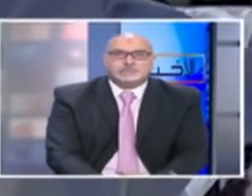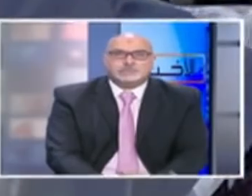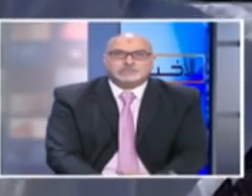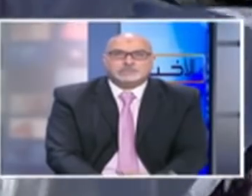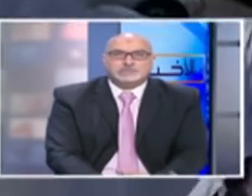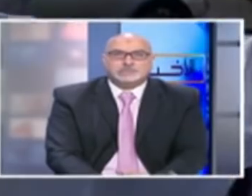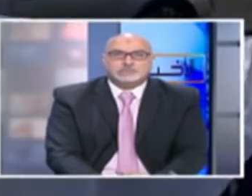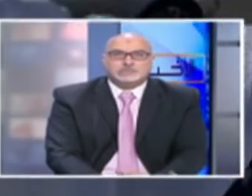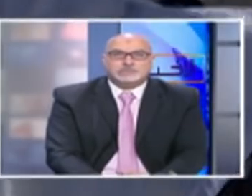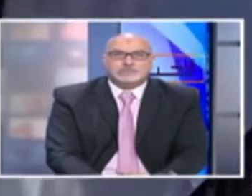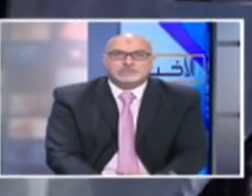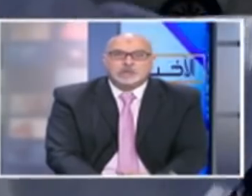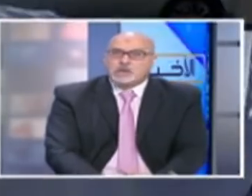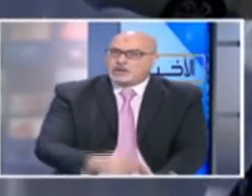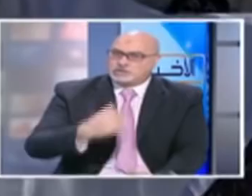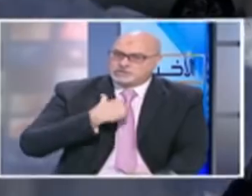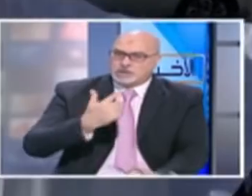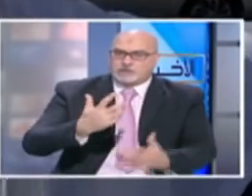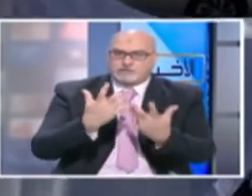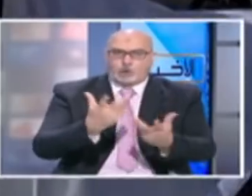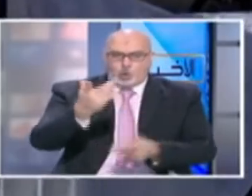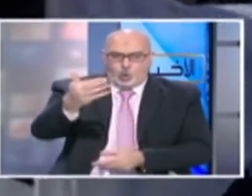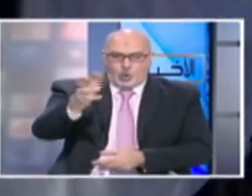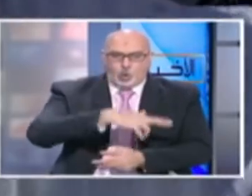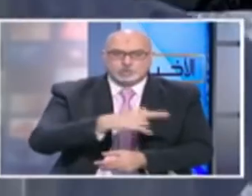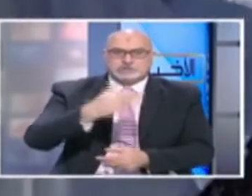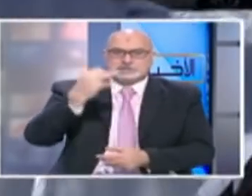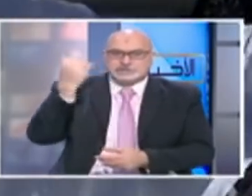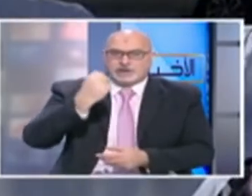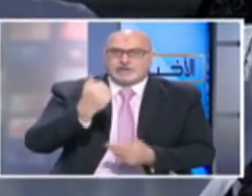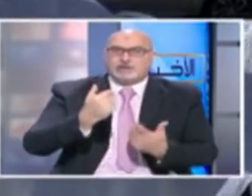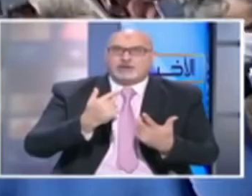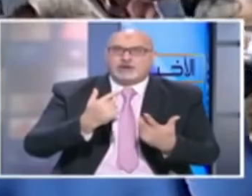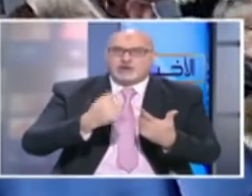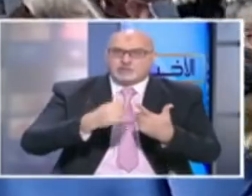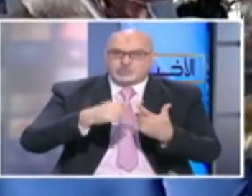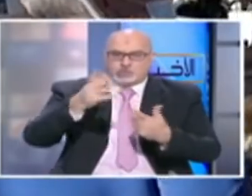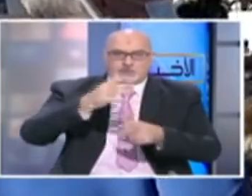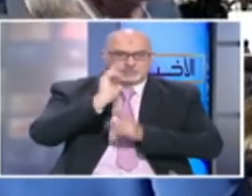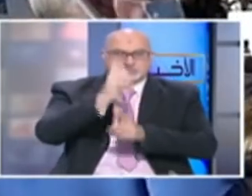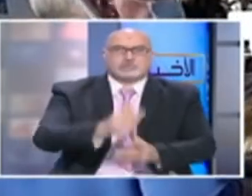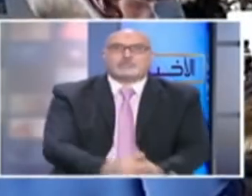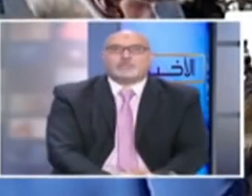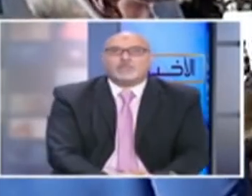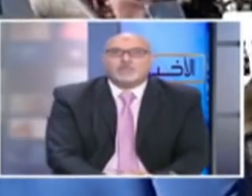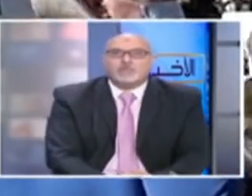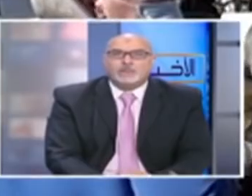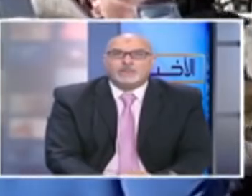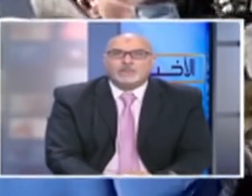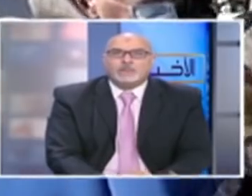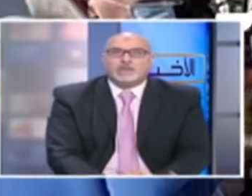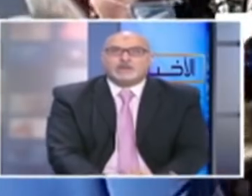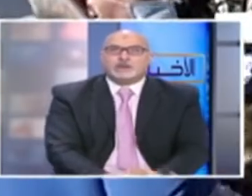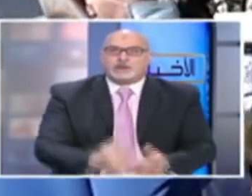باغي نمشي نكافح نعاون الشعب كل شيء، ولا هذه كورونا نحاول نمشي. الكفاح المسلح